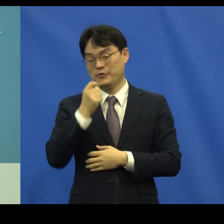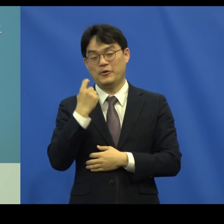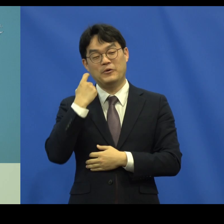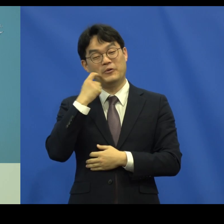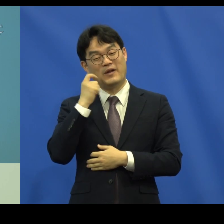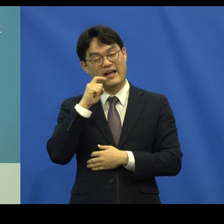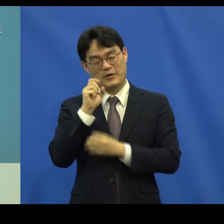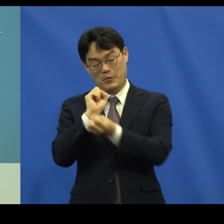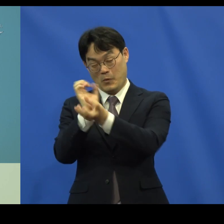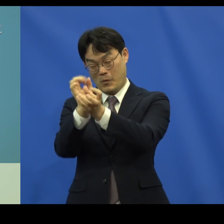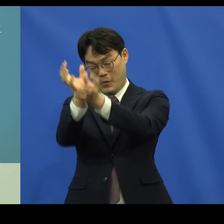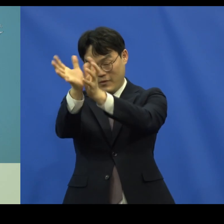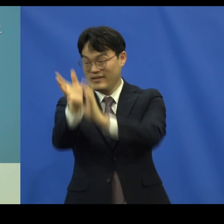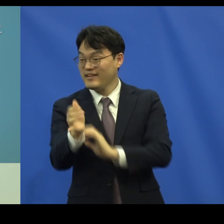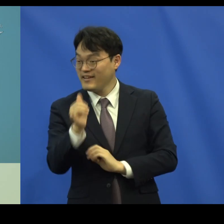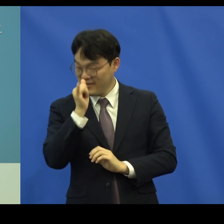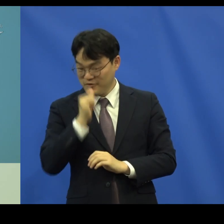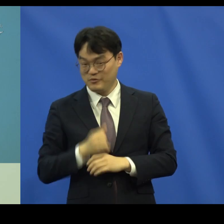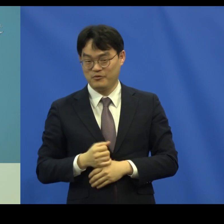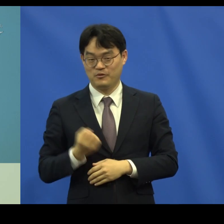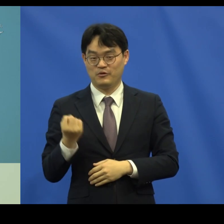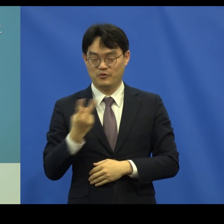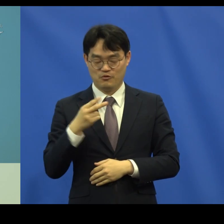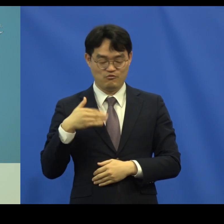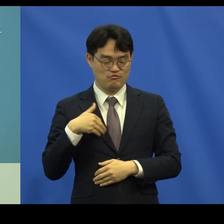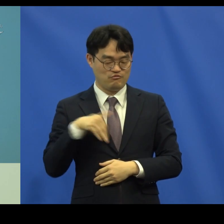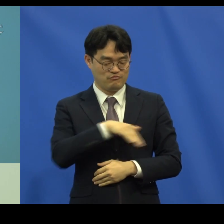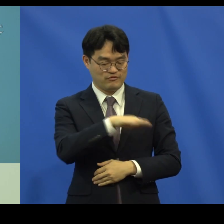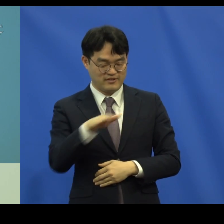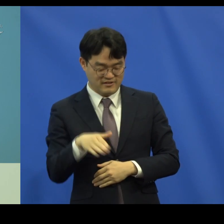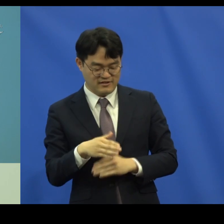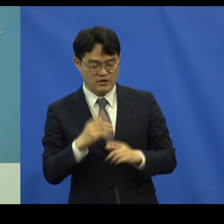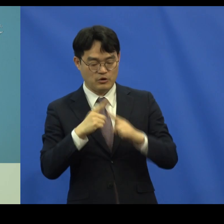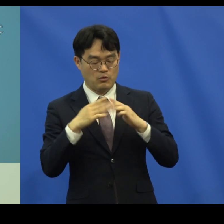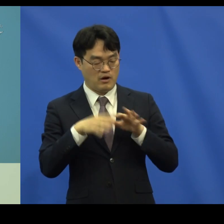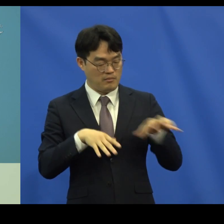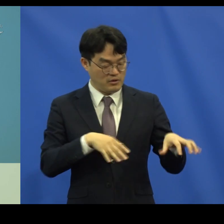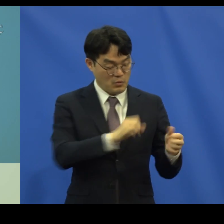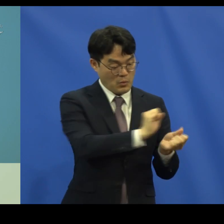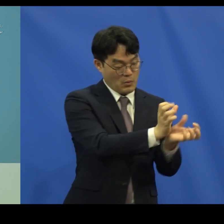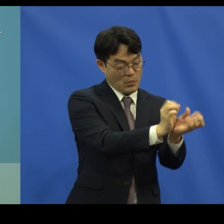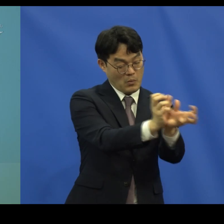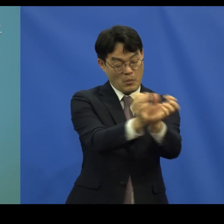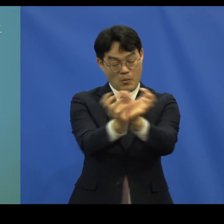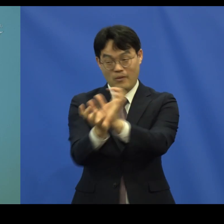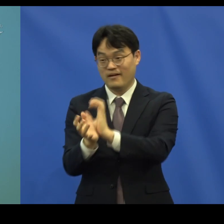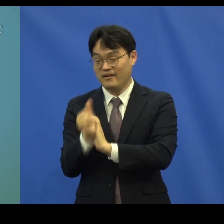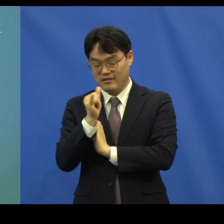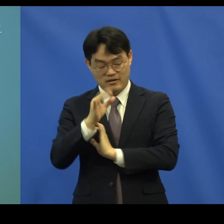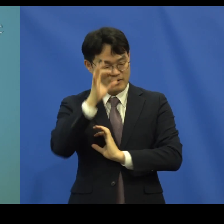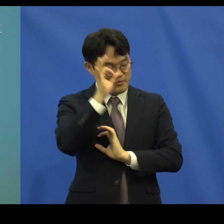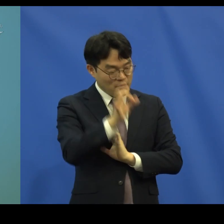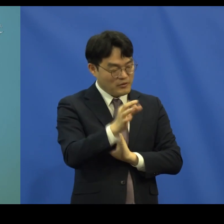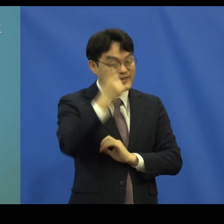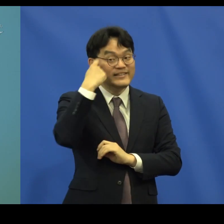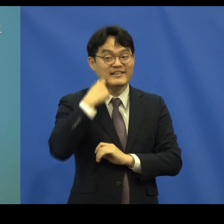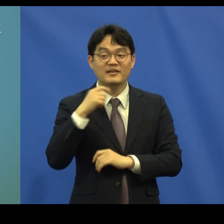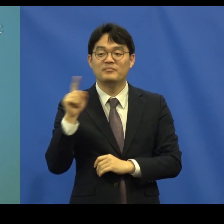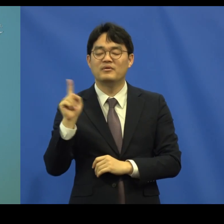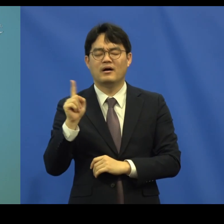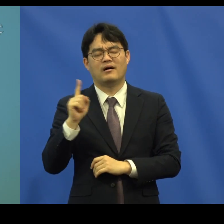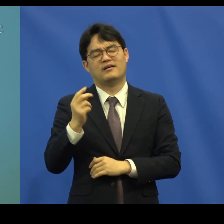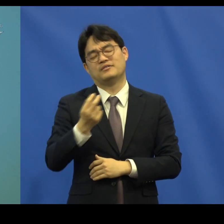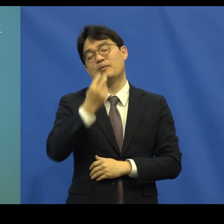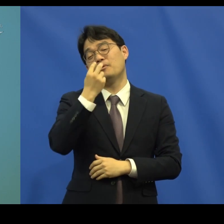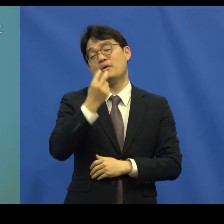수선화도 있고 튤립도 있고 이렇게 아름다운 꽃들이 만발하고 있습니다. 뭘 느끼죠? 여러분, 생명의 경이로움을